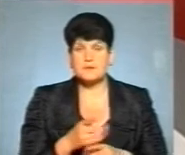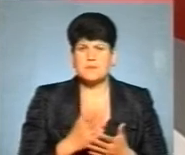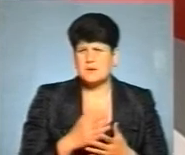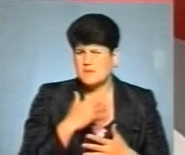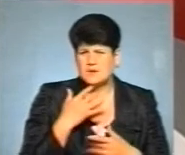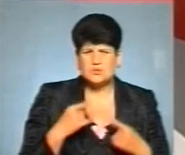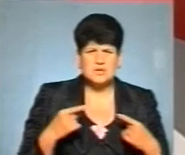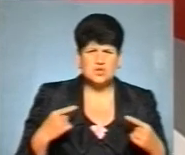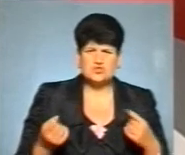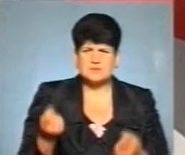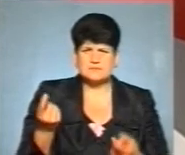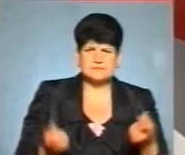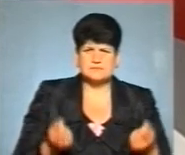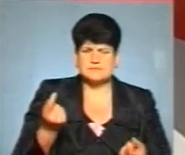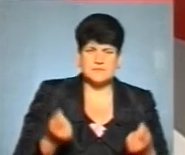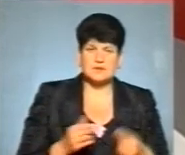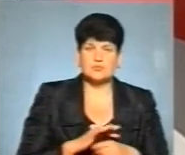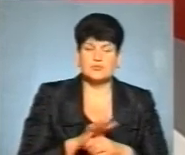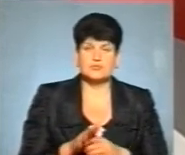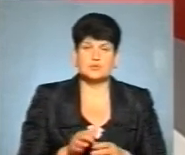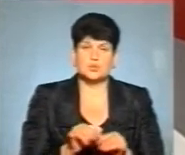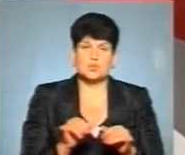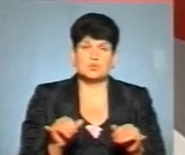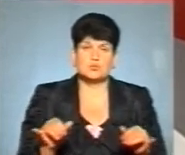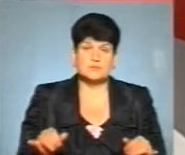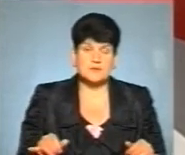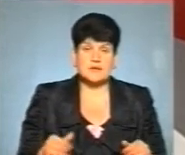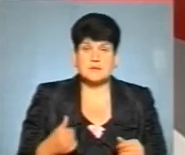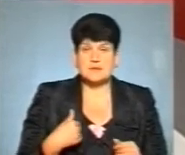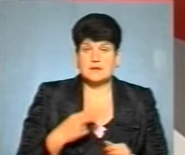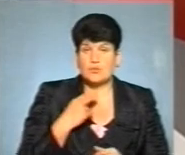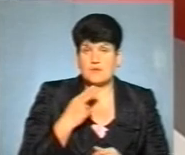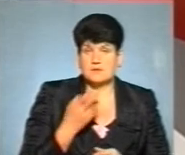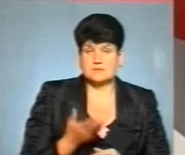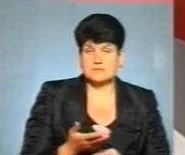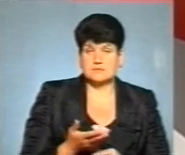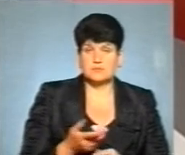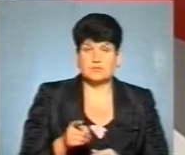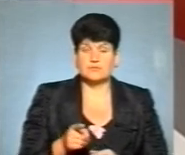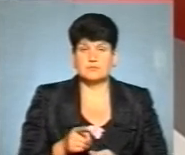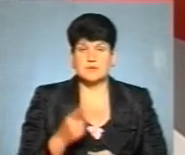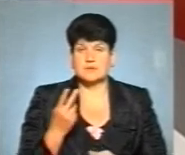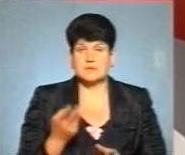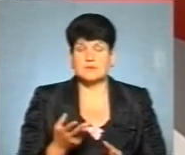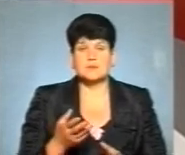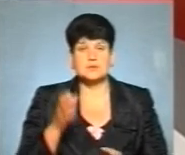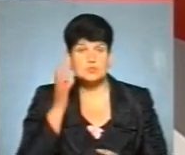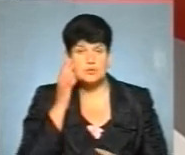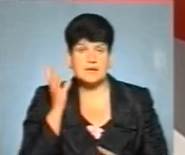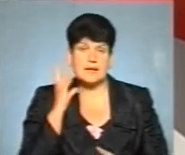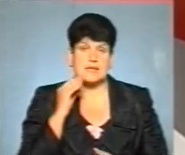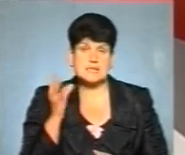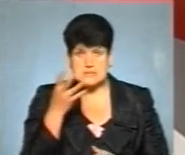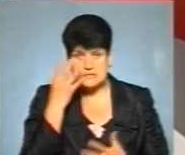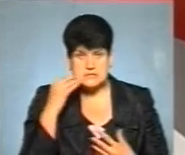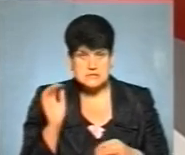багато інших очагів, які COVID-19 зараз розповсюджували, і ми на них не звертаємо уваги, тому що вони не кидаються в очі. Ми прослухали і забули про це.